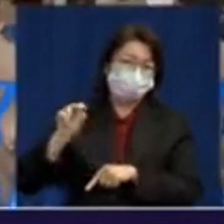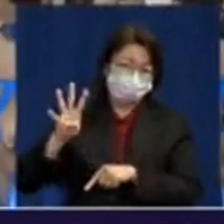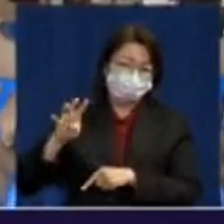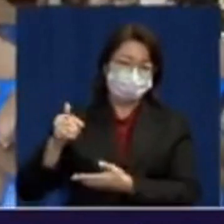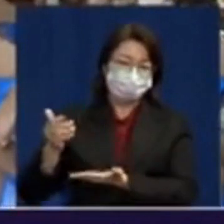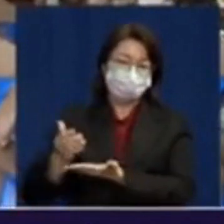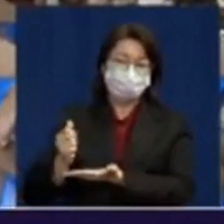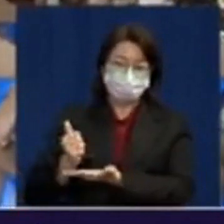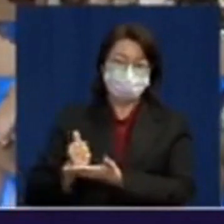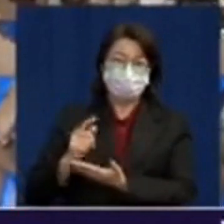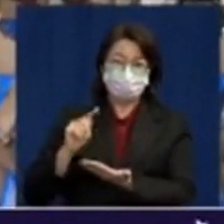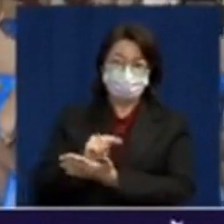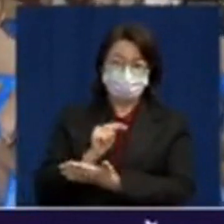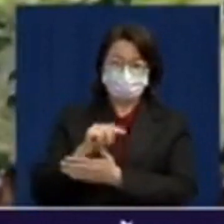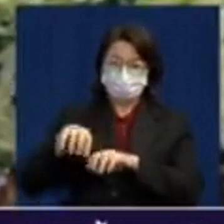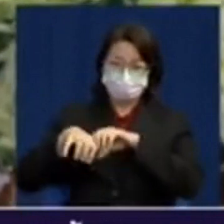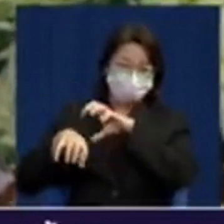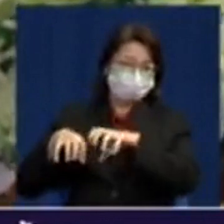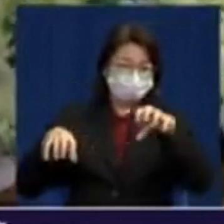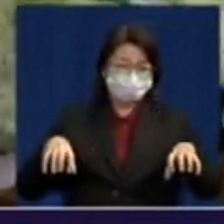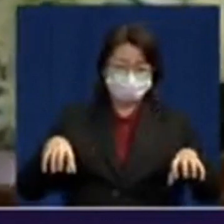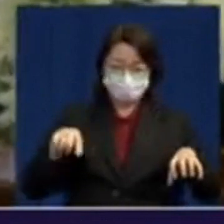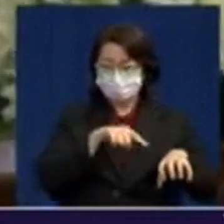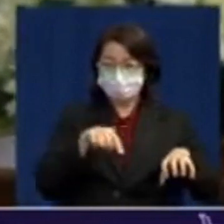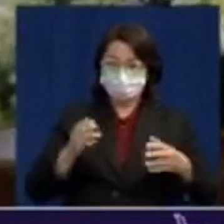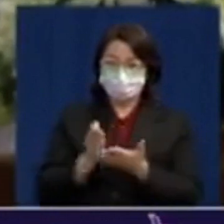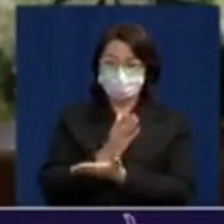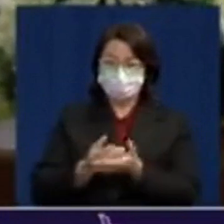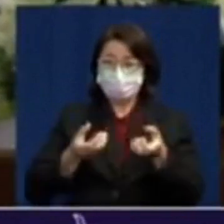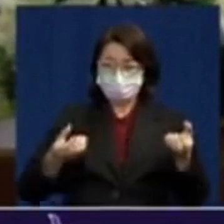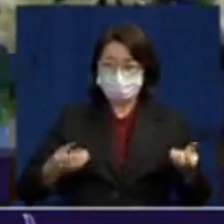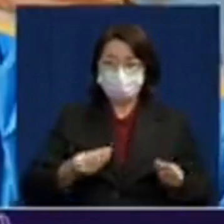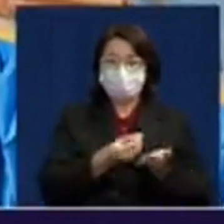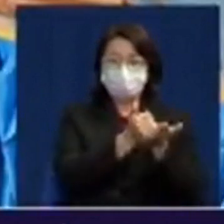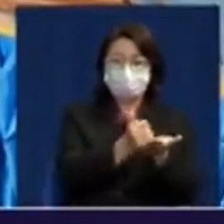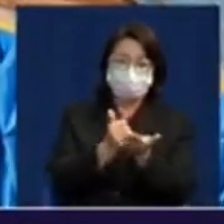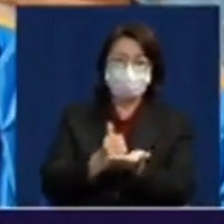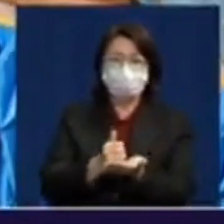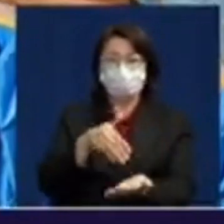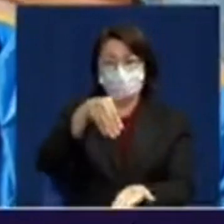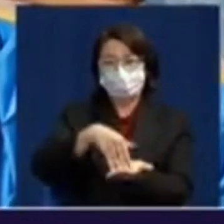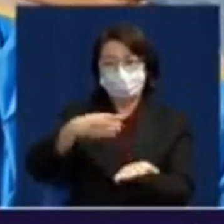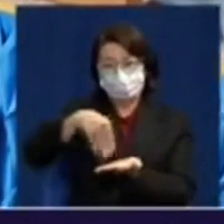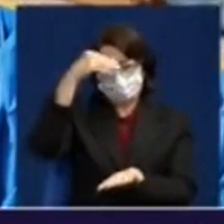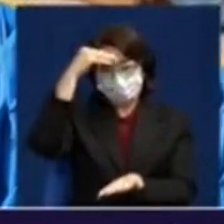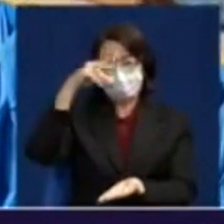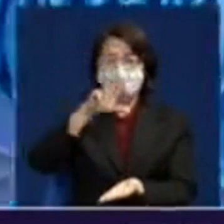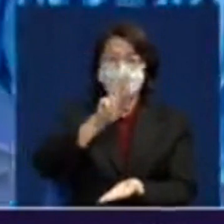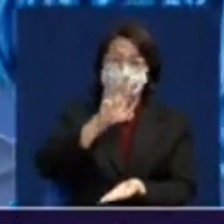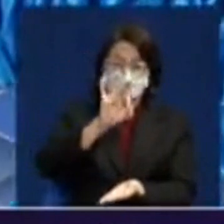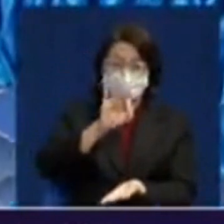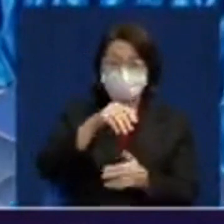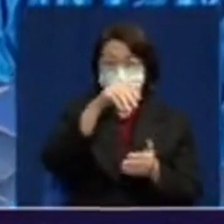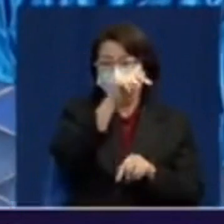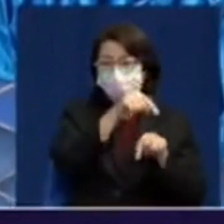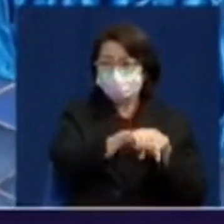จำนวน23แห่งสำนักงานเขตพื้นที่การศึกษาประถมศึกษาตากเขต2จำนวน39แห่งสำนักงาน